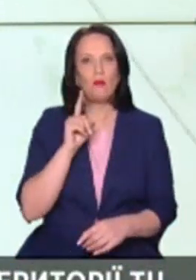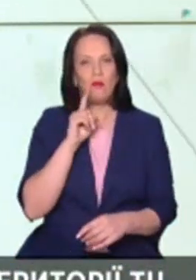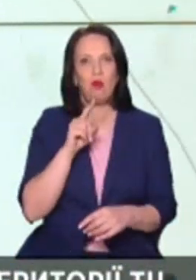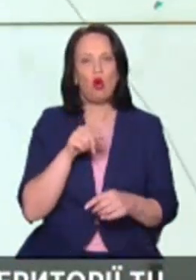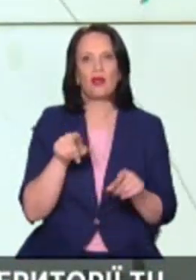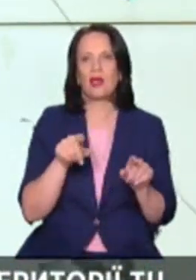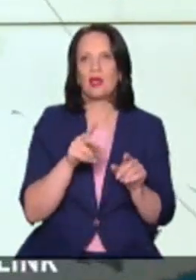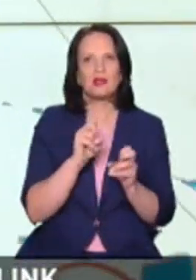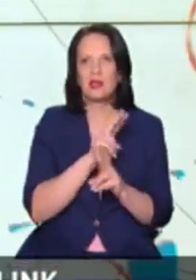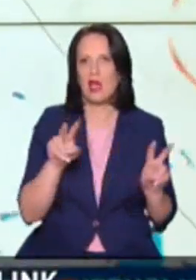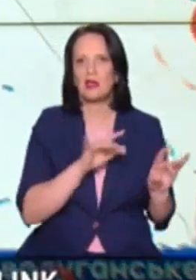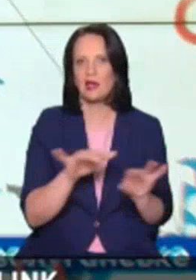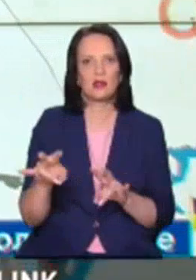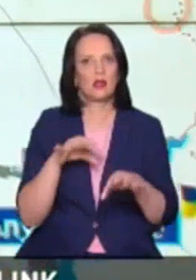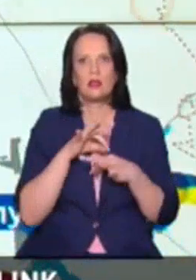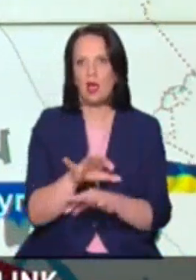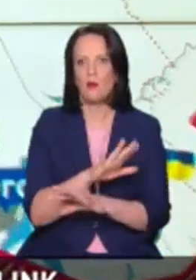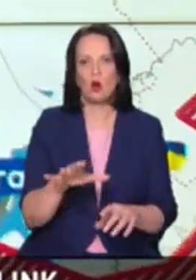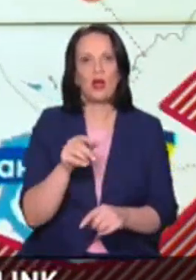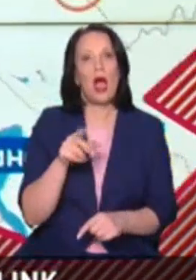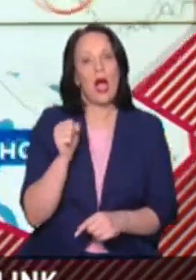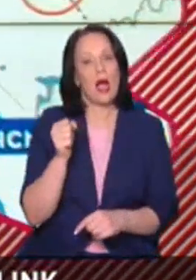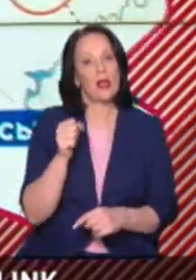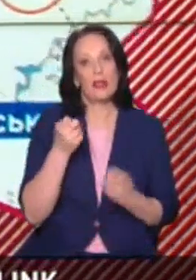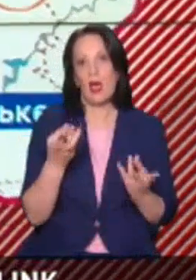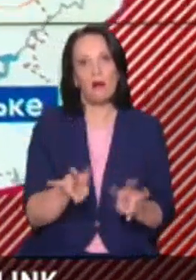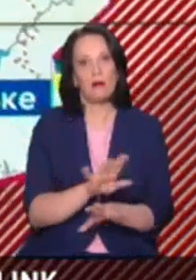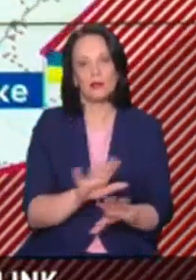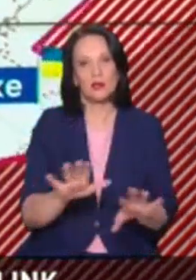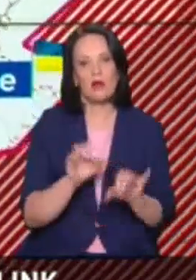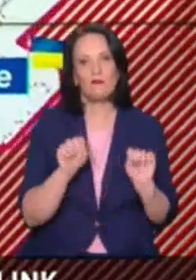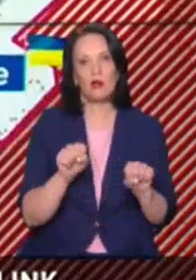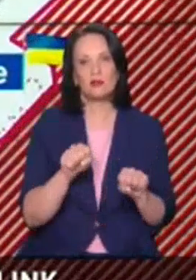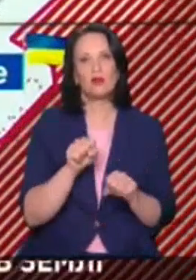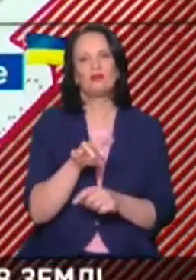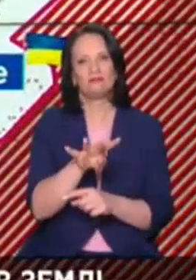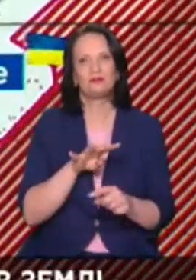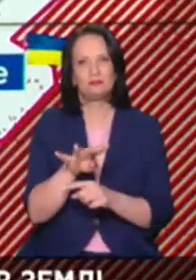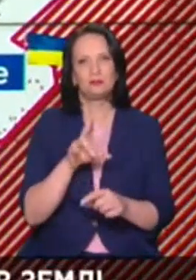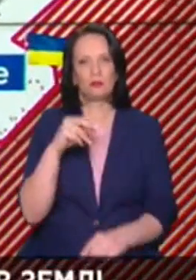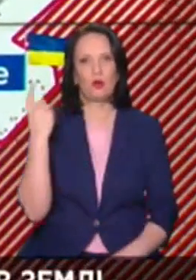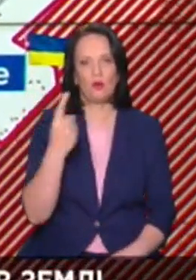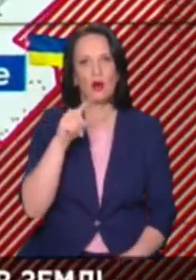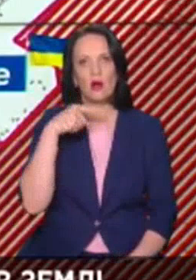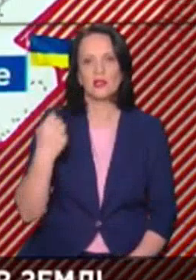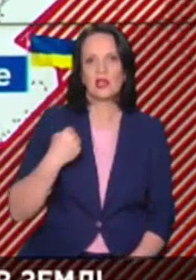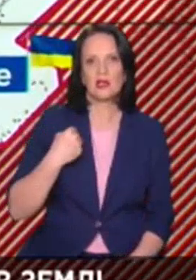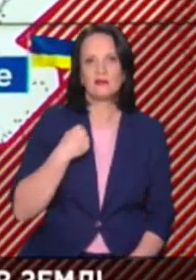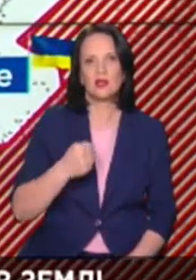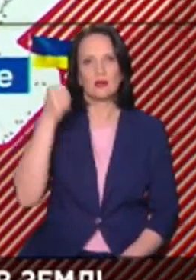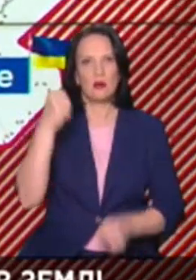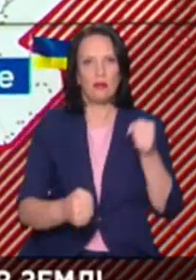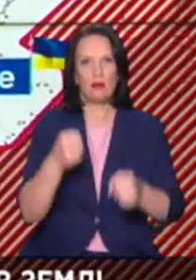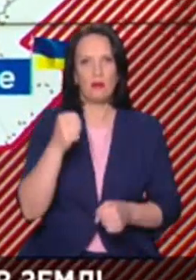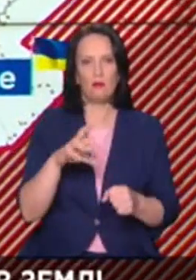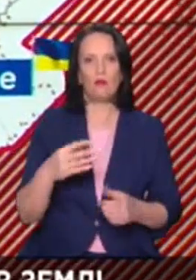не проводить і тим часом не полишає можливості вгатити по області. Російські війська завдали ракетного удару по